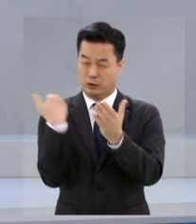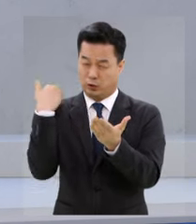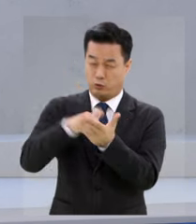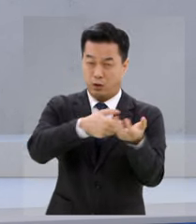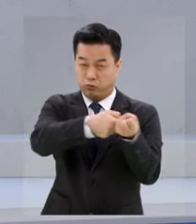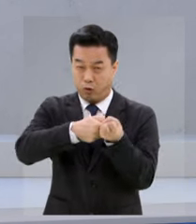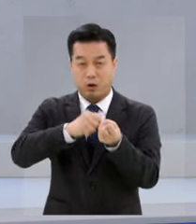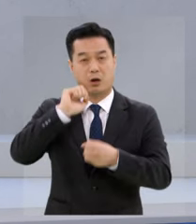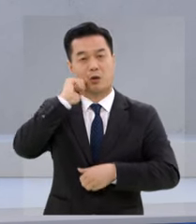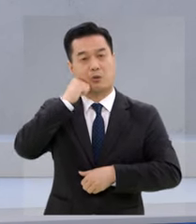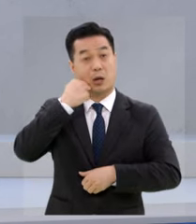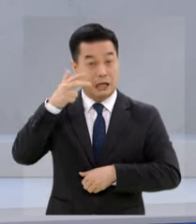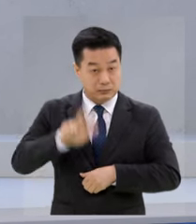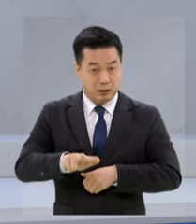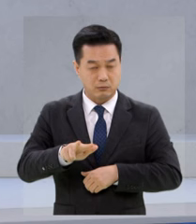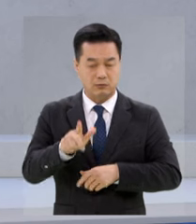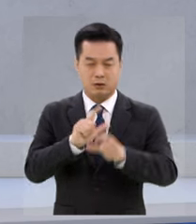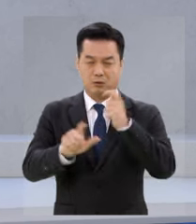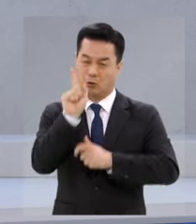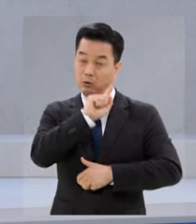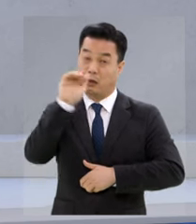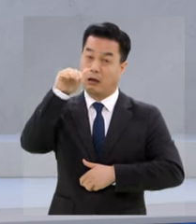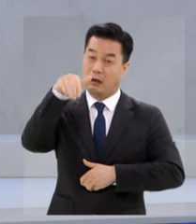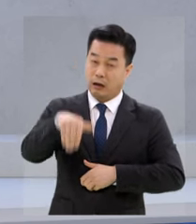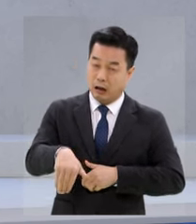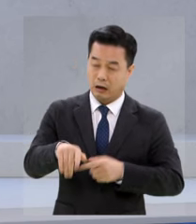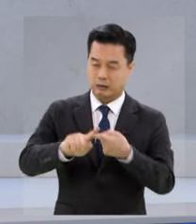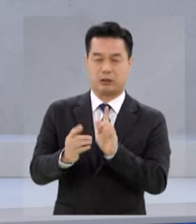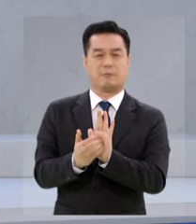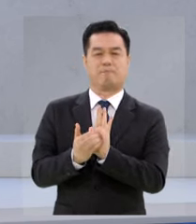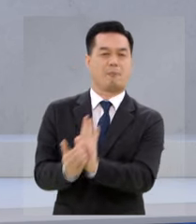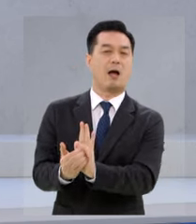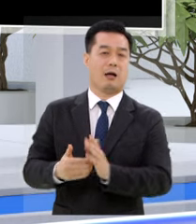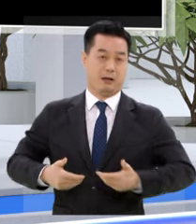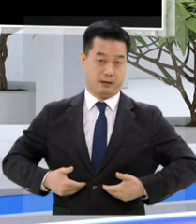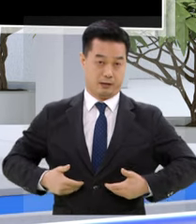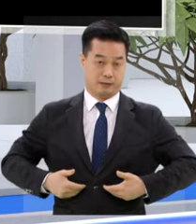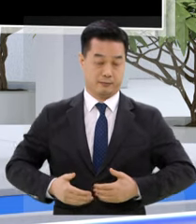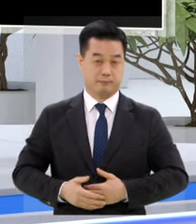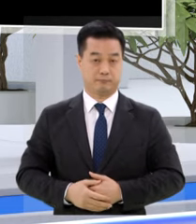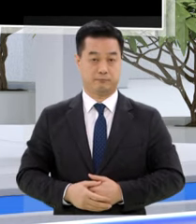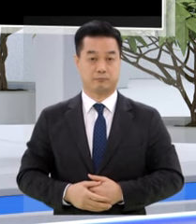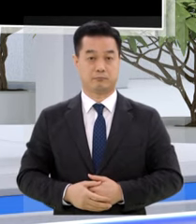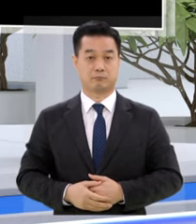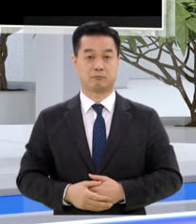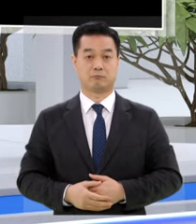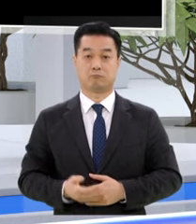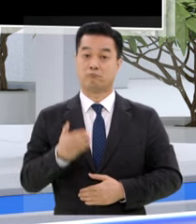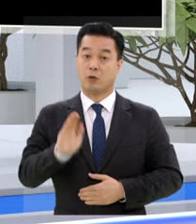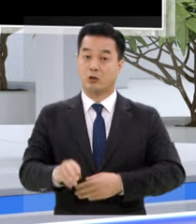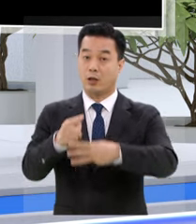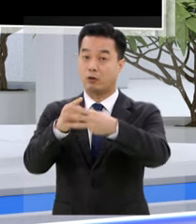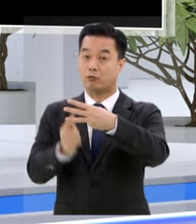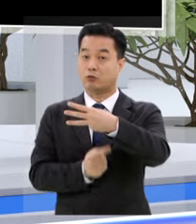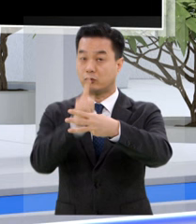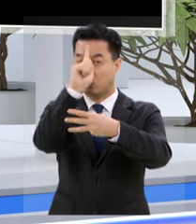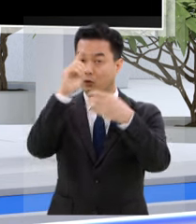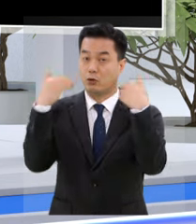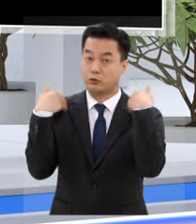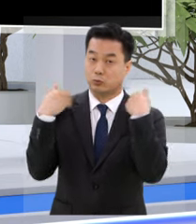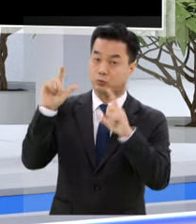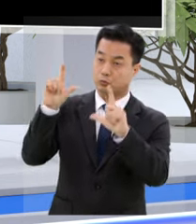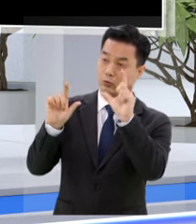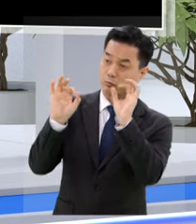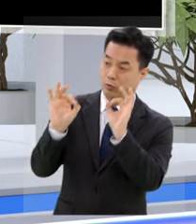없더라도 여기서 더 악화되지 않도록 막아내야 합니다 그런데 윤성열 정부는